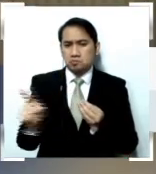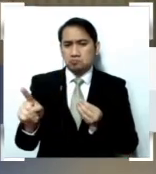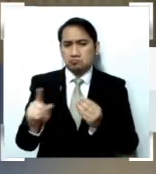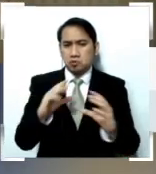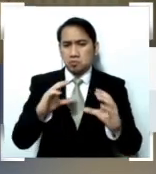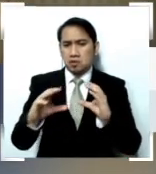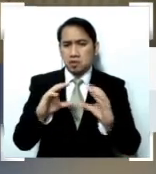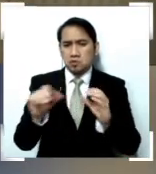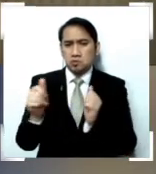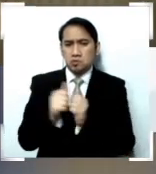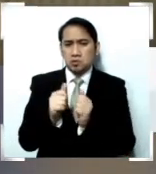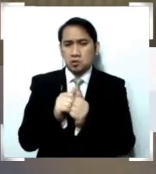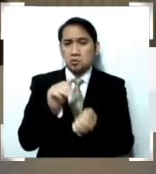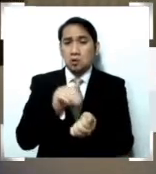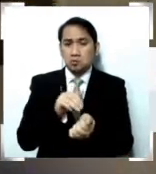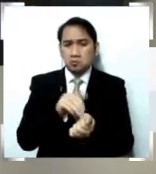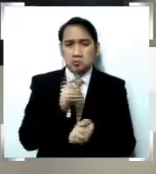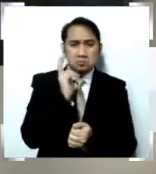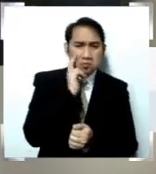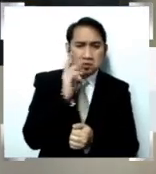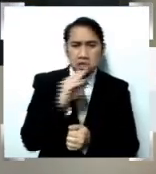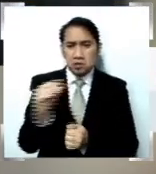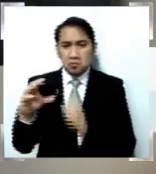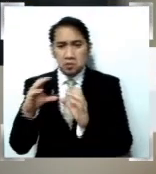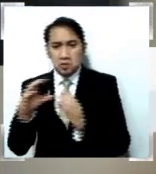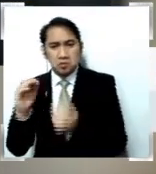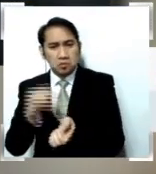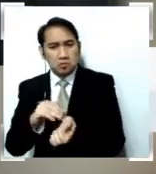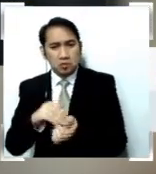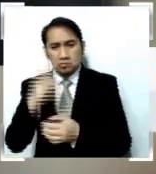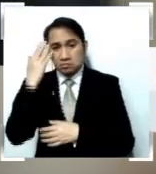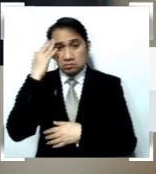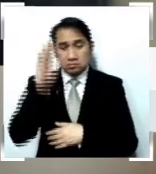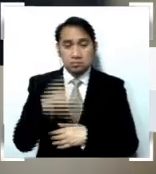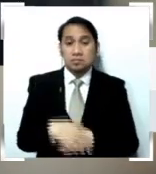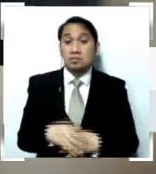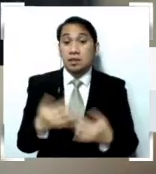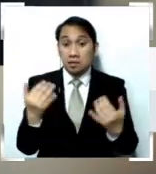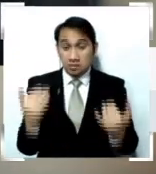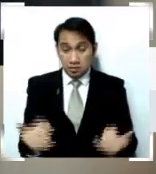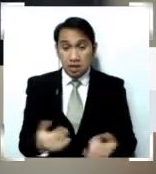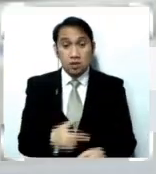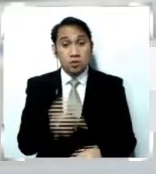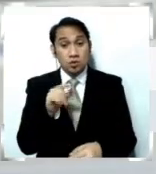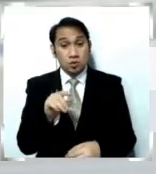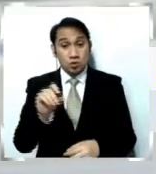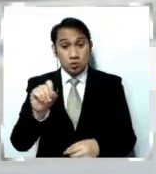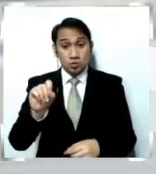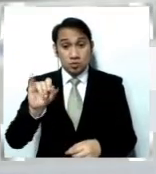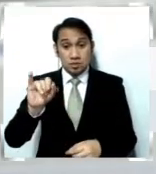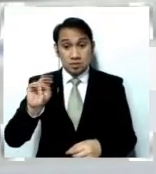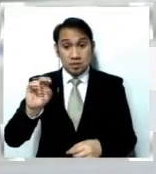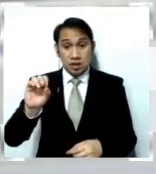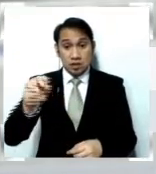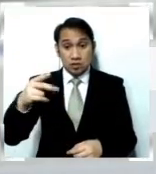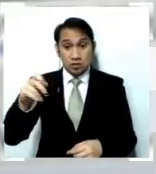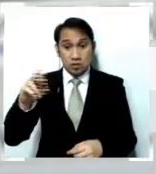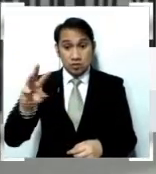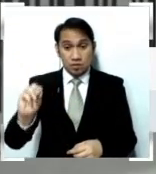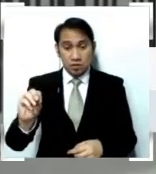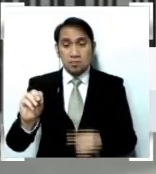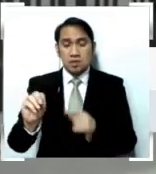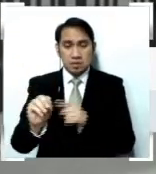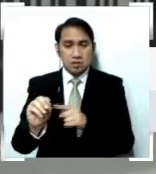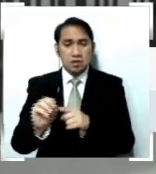no? Sabi pa ng presidential spokesperson, ang bakunang itinurok sa Pangulo ay galing sa 1,000 dose ng Sinopharm